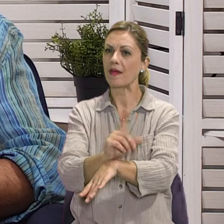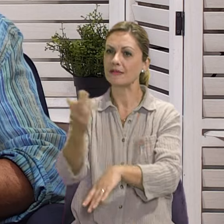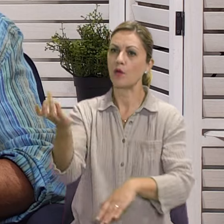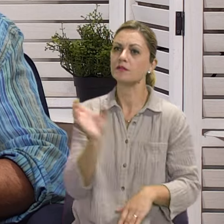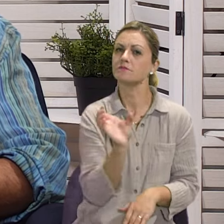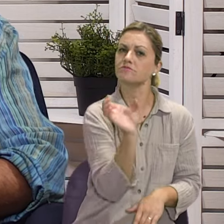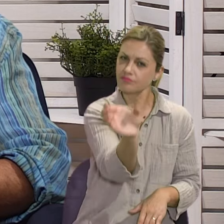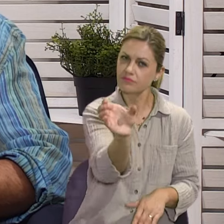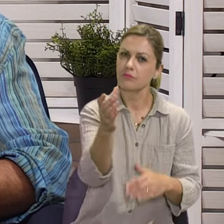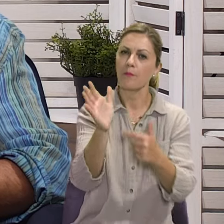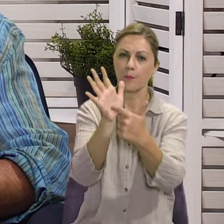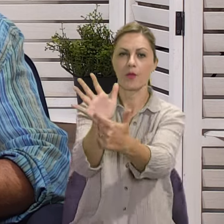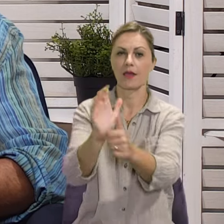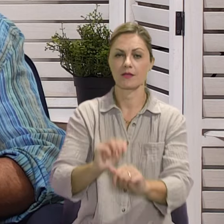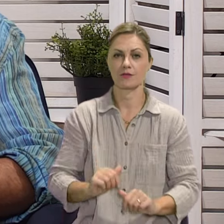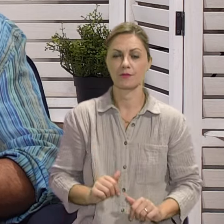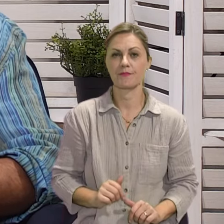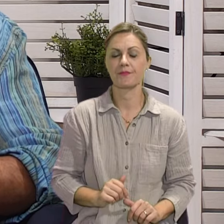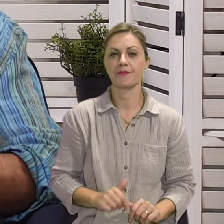vrijeme, ono, valjda.